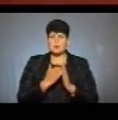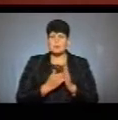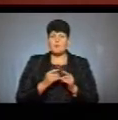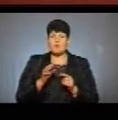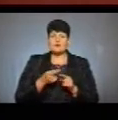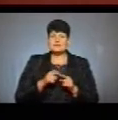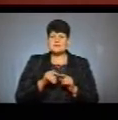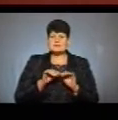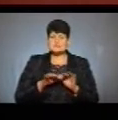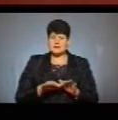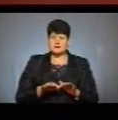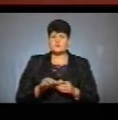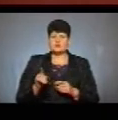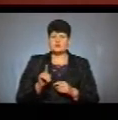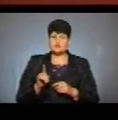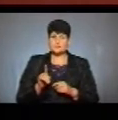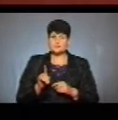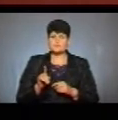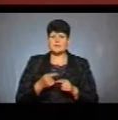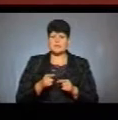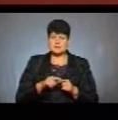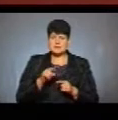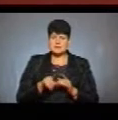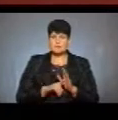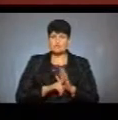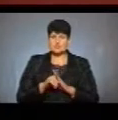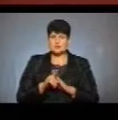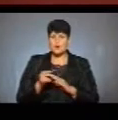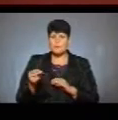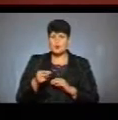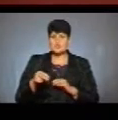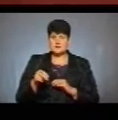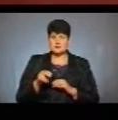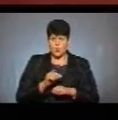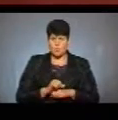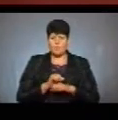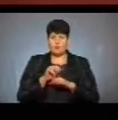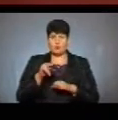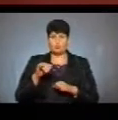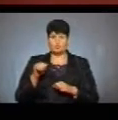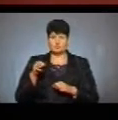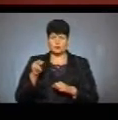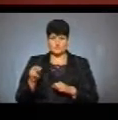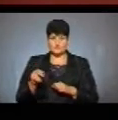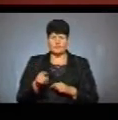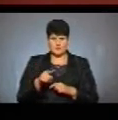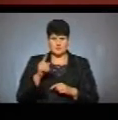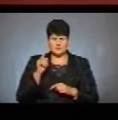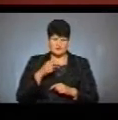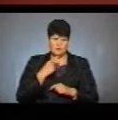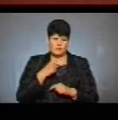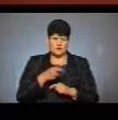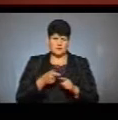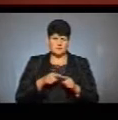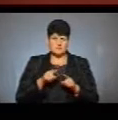захід, що от Радько Василь, що це початок порошенківського путчу. Ну, знову ж таки, так, чи вам щось таке закидали, там,